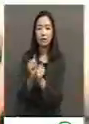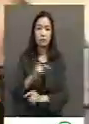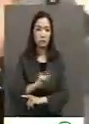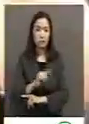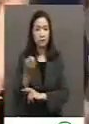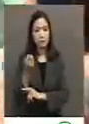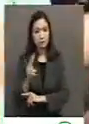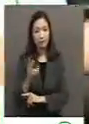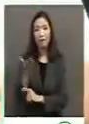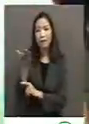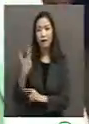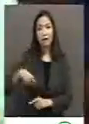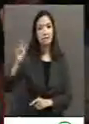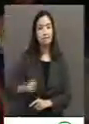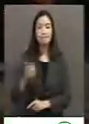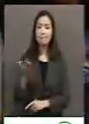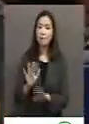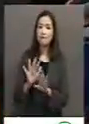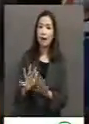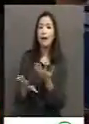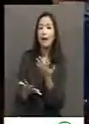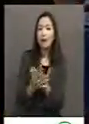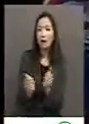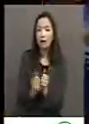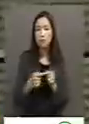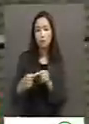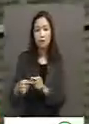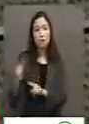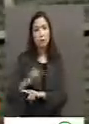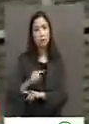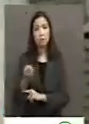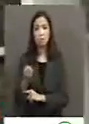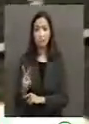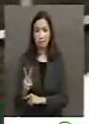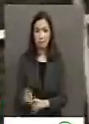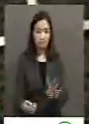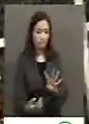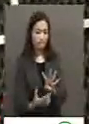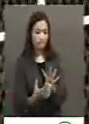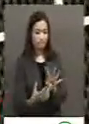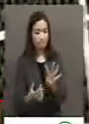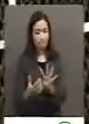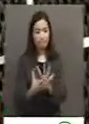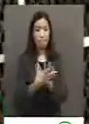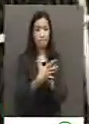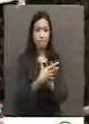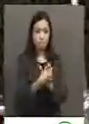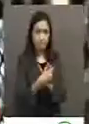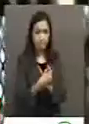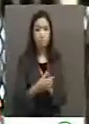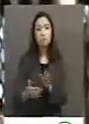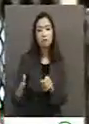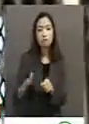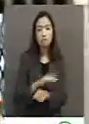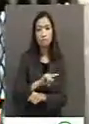วนก็จะขออำนาจศาลขอฝากขังผัด2อีก12วันส่วนเปรี้ยวเอิญกับแจ้จะครบกำหนดฝากขังผัดแรกวัน